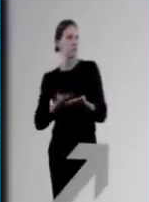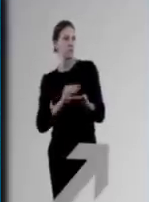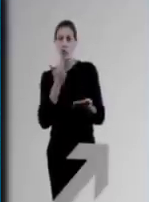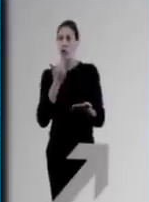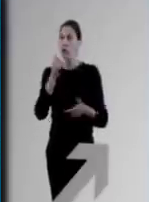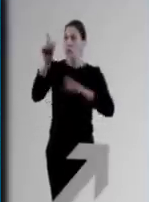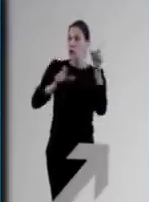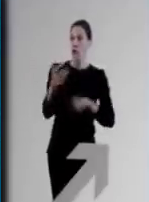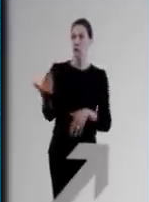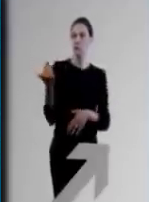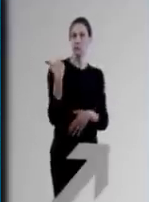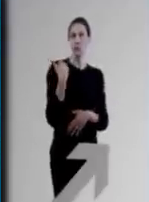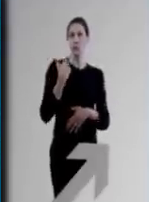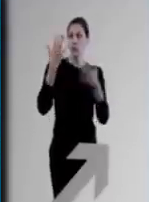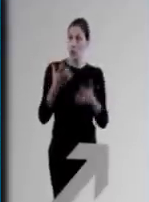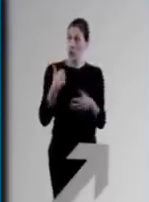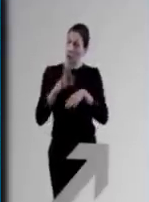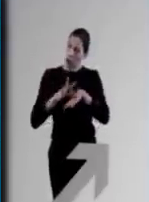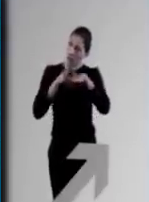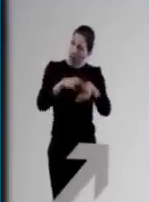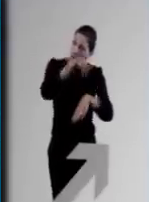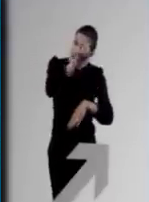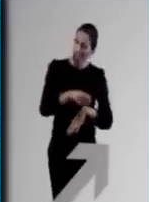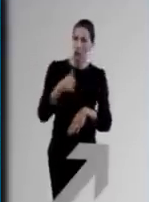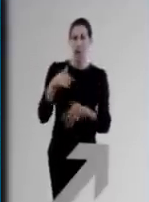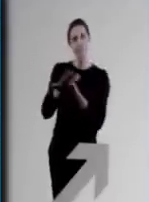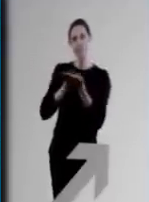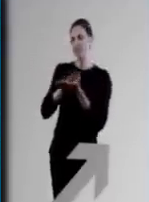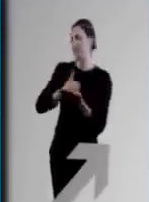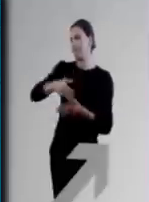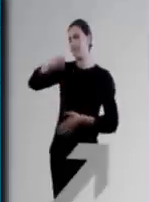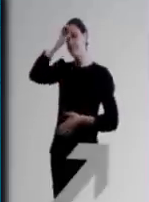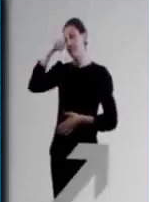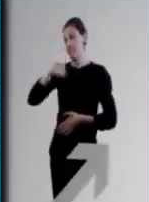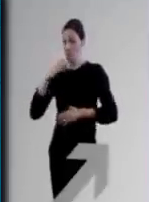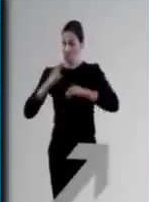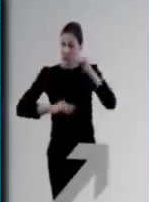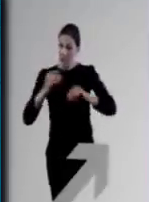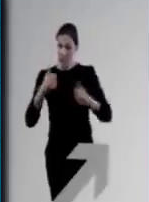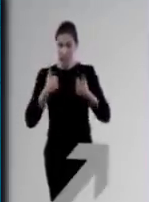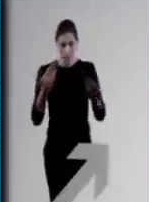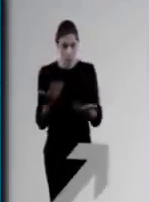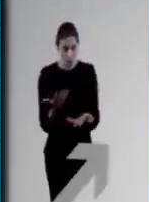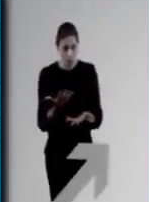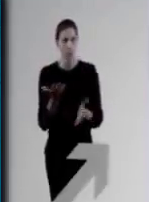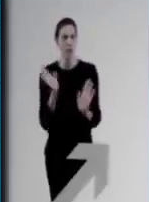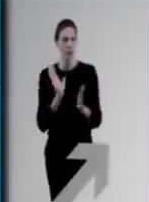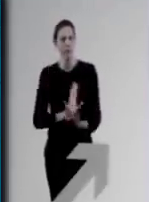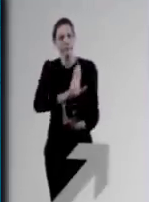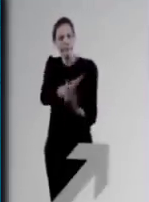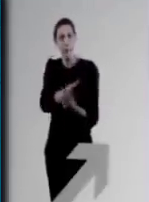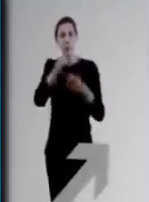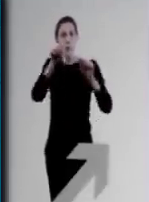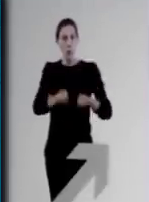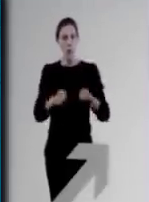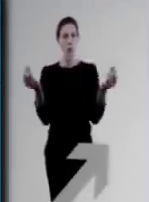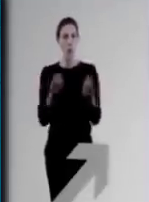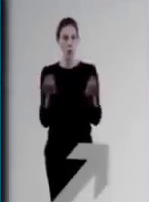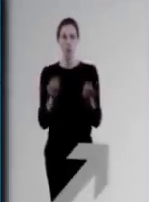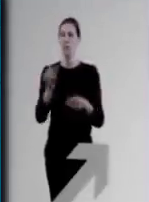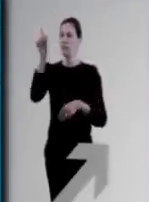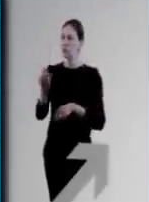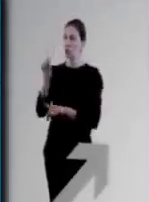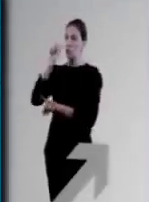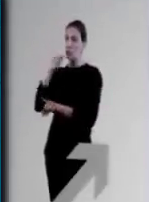l'interprétation. Lorsqu'on s'adresse à nous, on nous demande régulièrement d'accompagner des personnes. On ne sait pas faire. Notre métier, c'est vraiment d'agir lorsqu'une